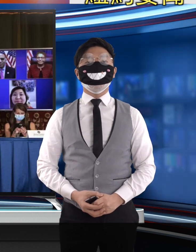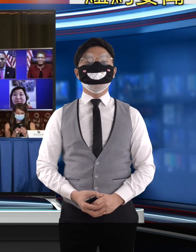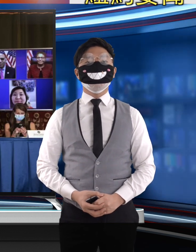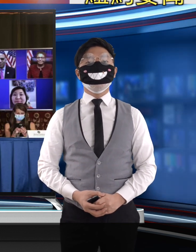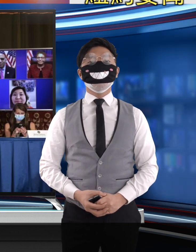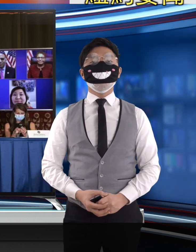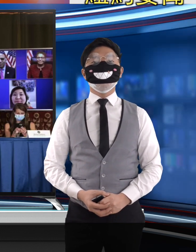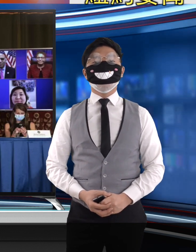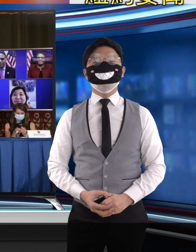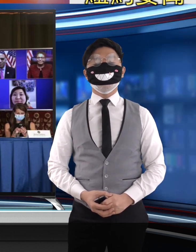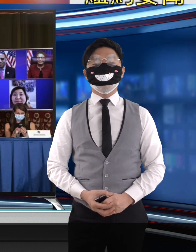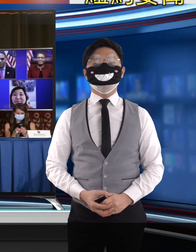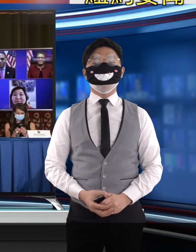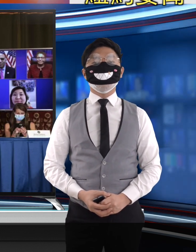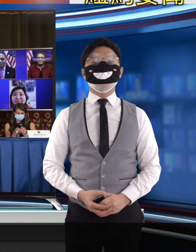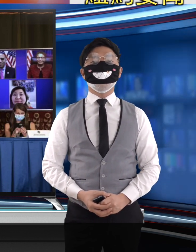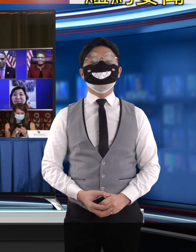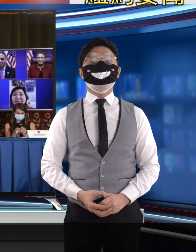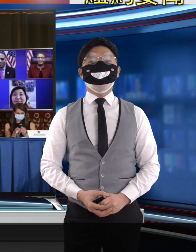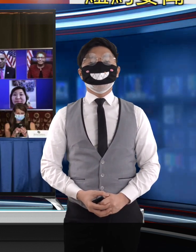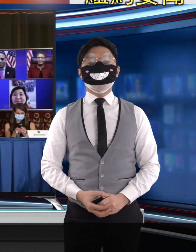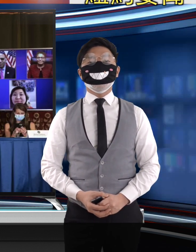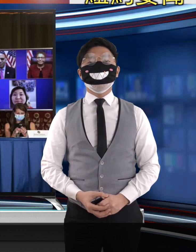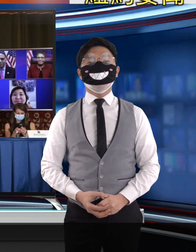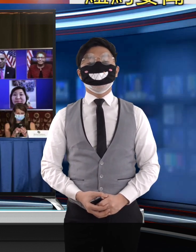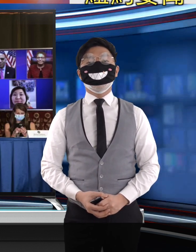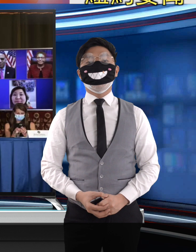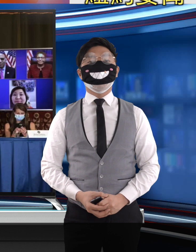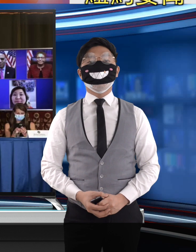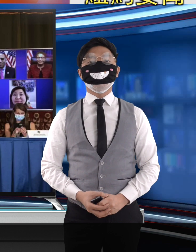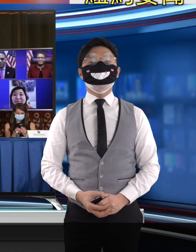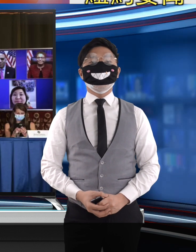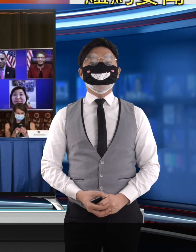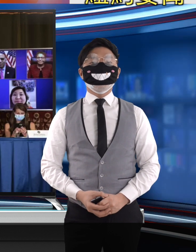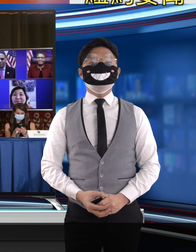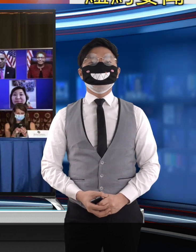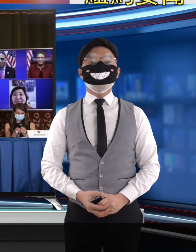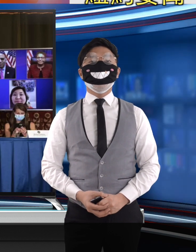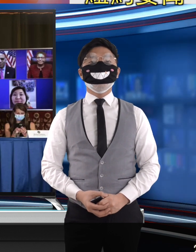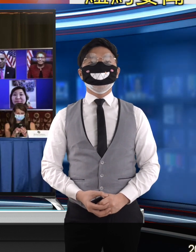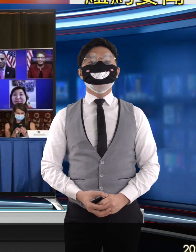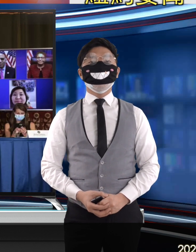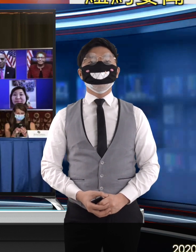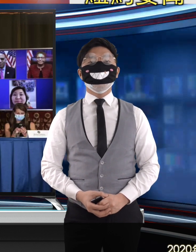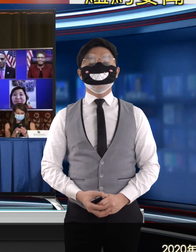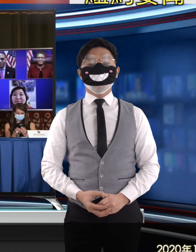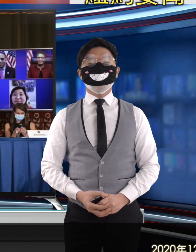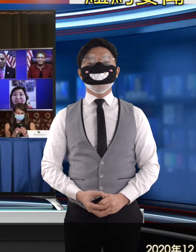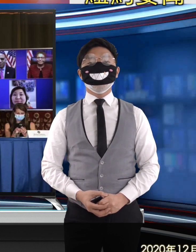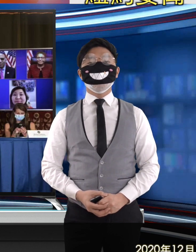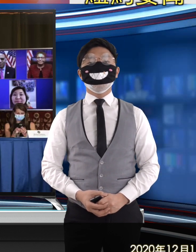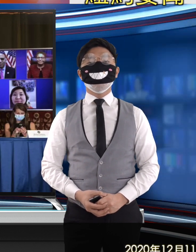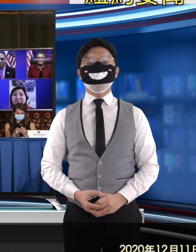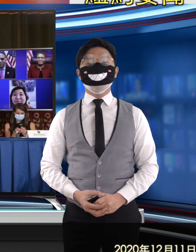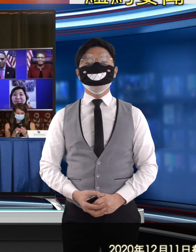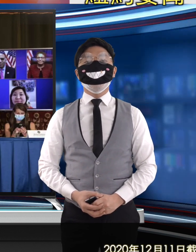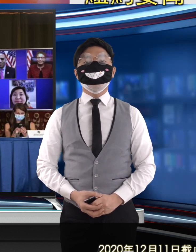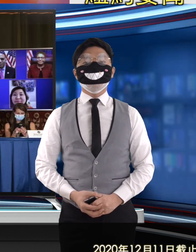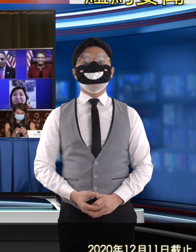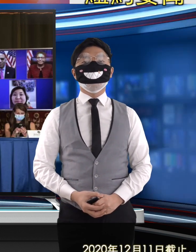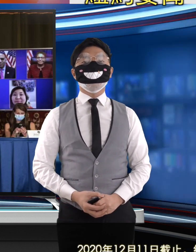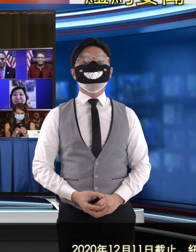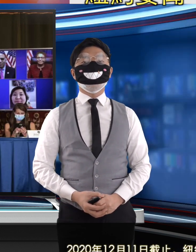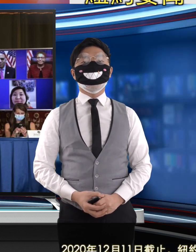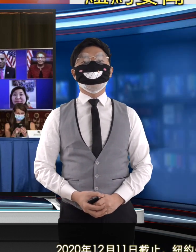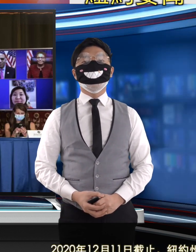发。全州一线医护人员大约有22万5千人，第一批分给医护人员的疫苗有9万剂，覆盖总人